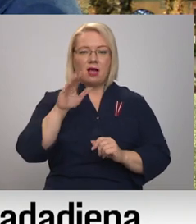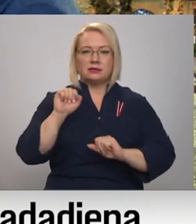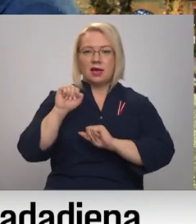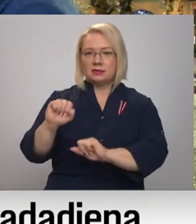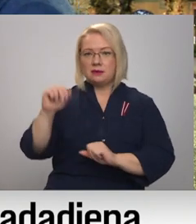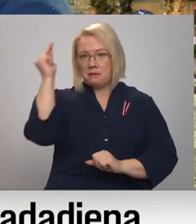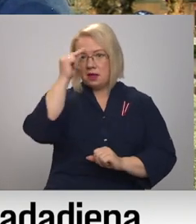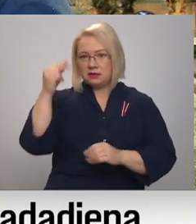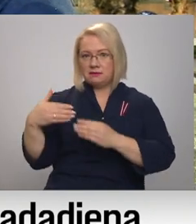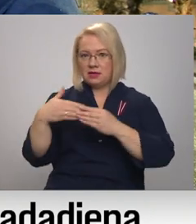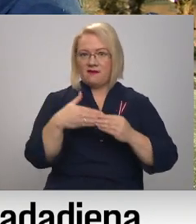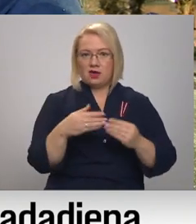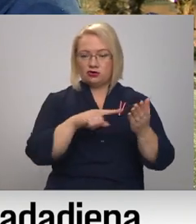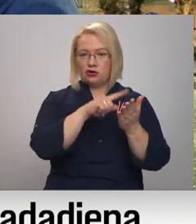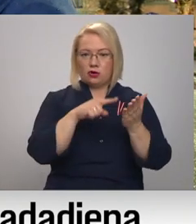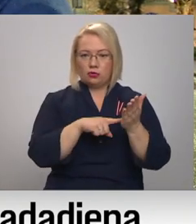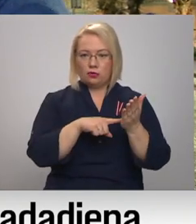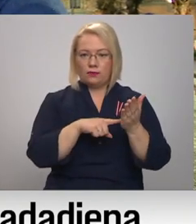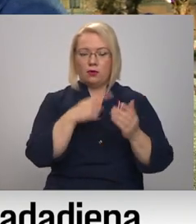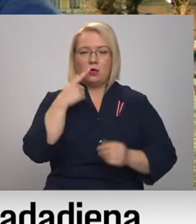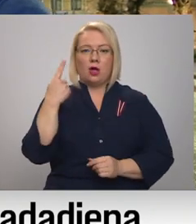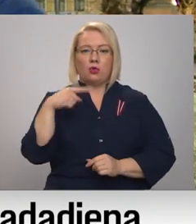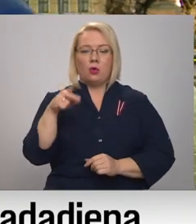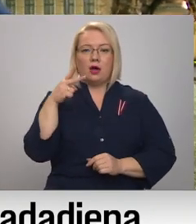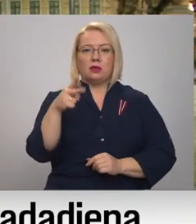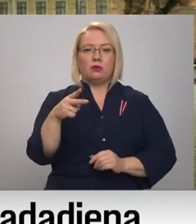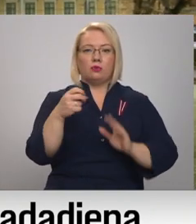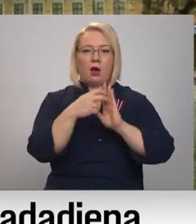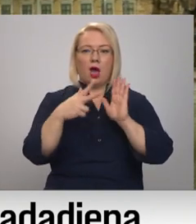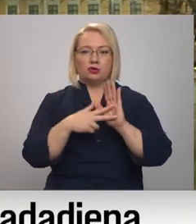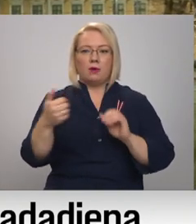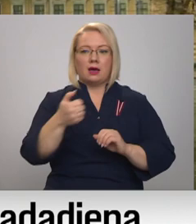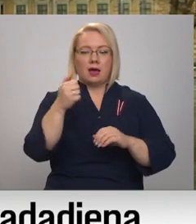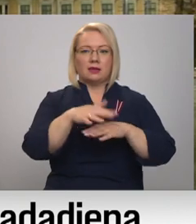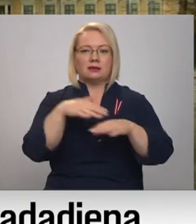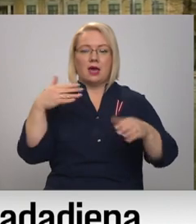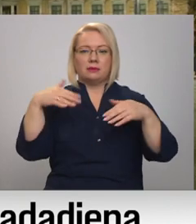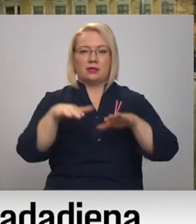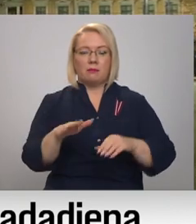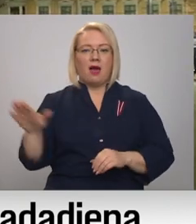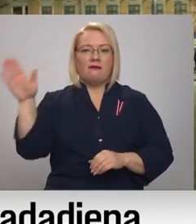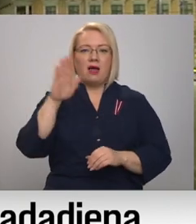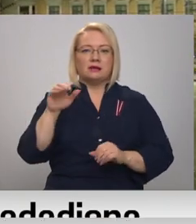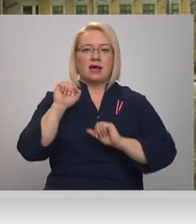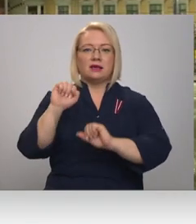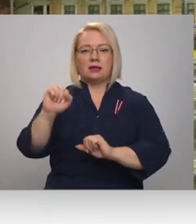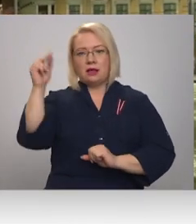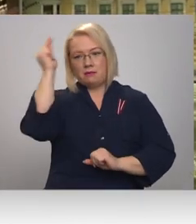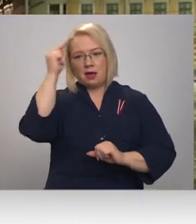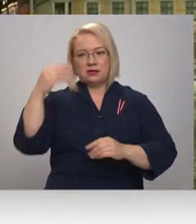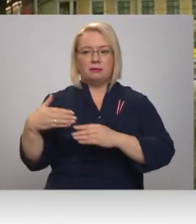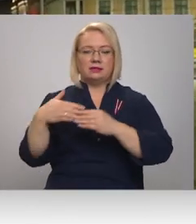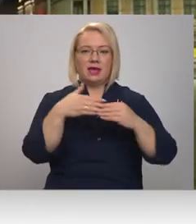mācības ieviešanu? Kopš 2018. Gada Saeimas lēmumu par valsts aizsardzības mācības